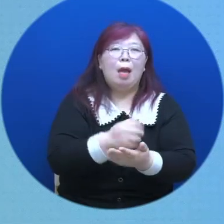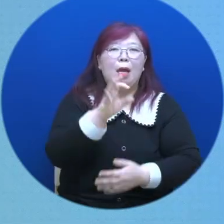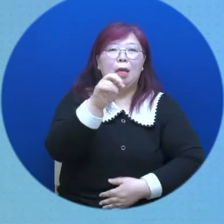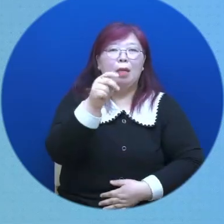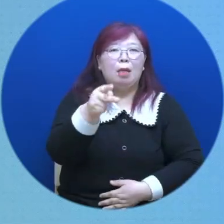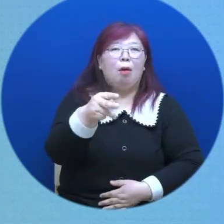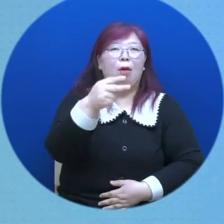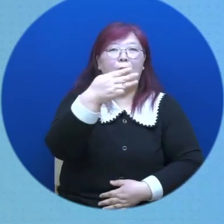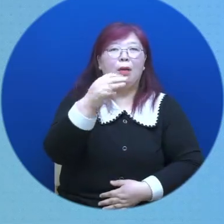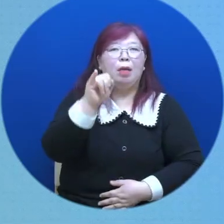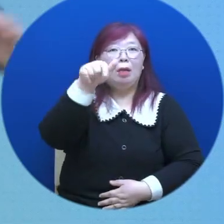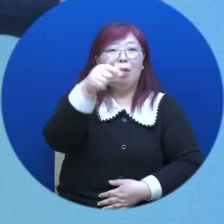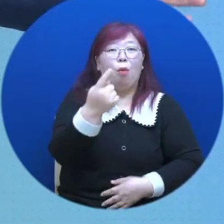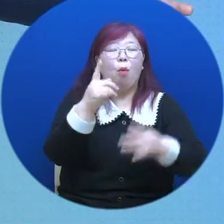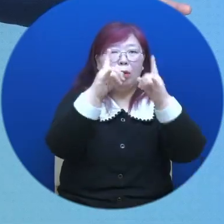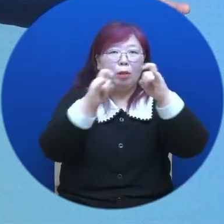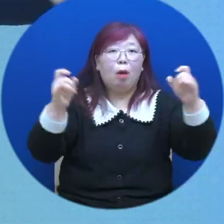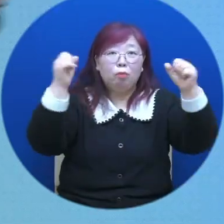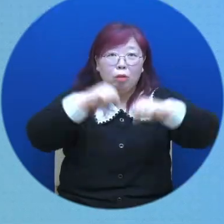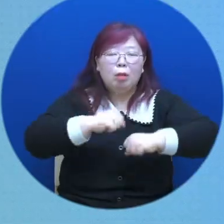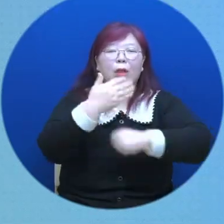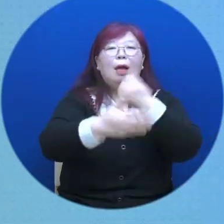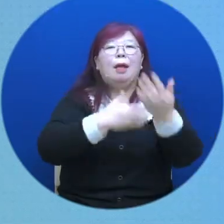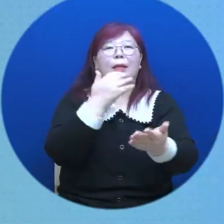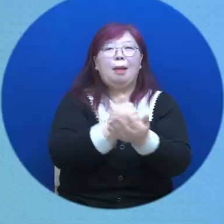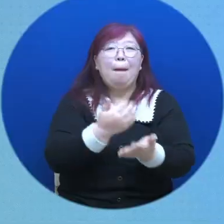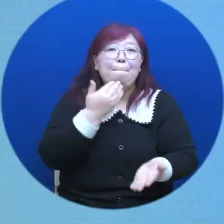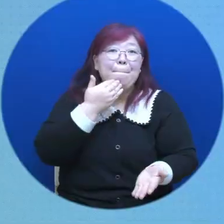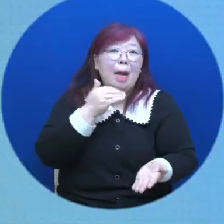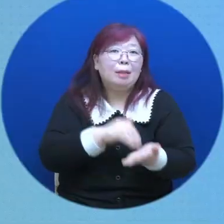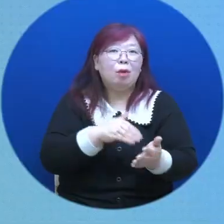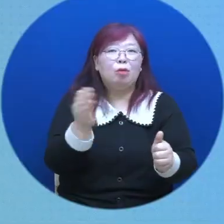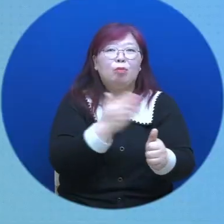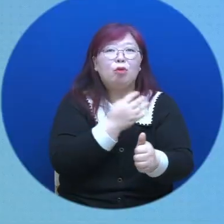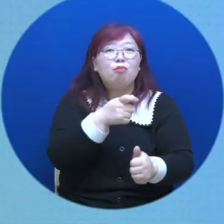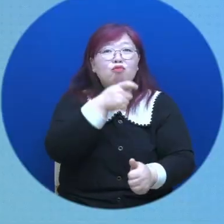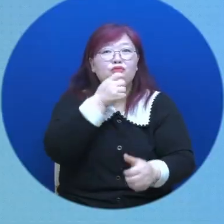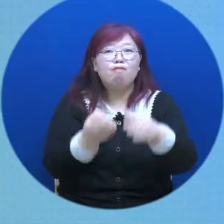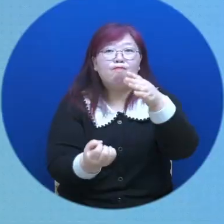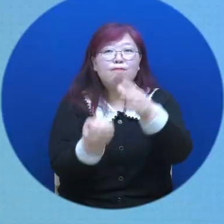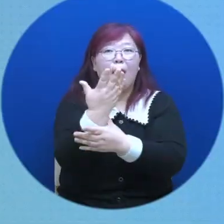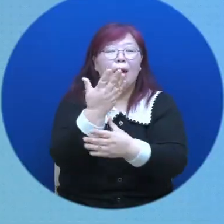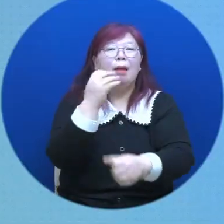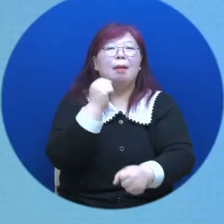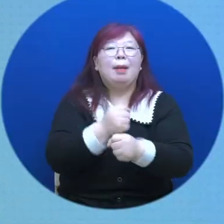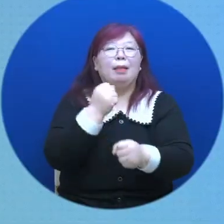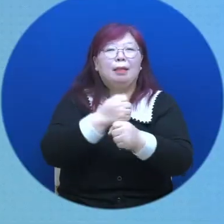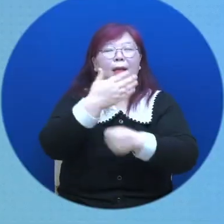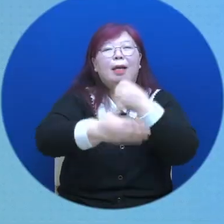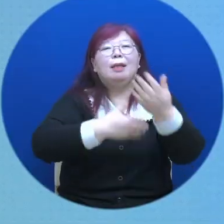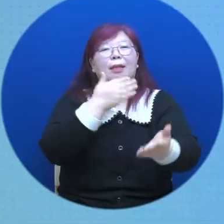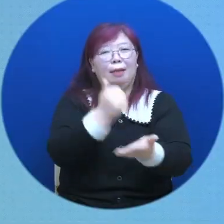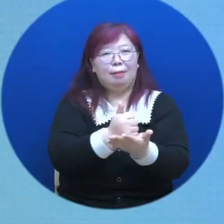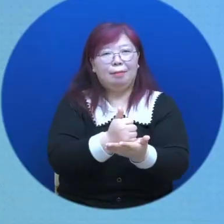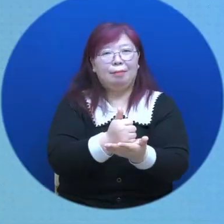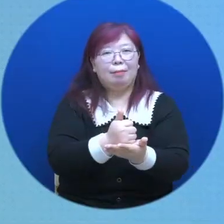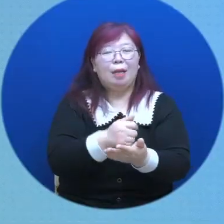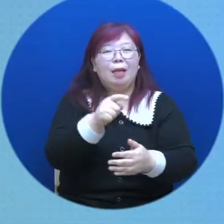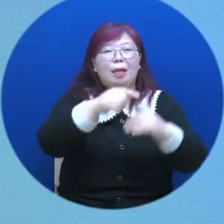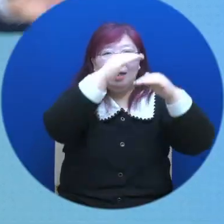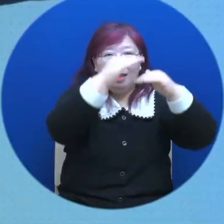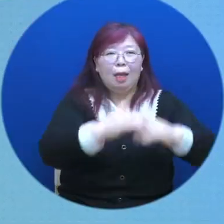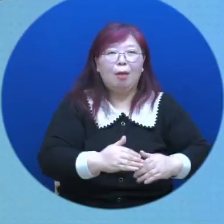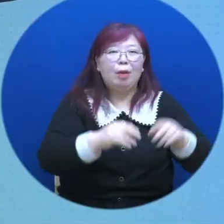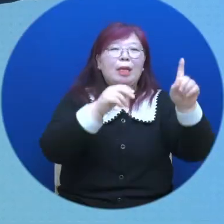무너뜨리는 하나님이었다. 어떻게 했느냐? 반석에서 물나게 하는 하나님이었다. 이것을 말씀하는 것이 히브리서